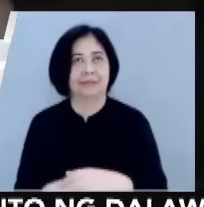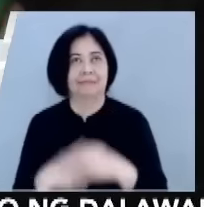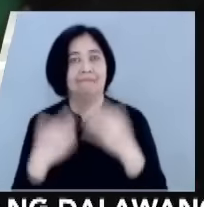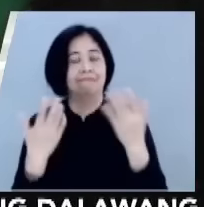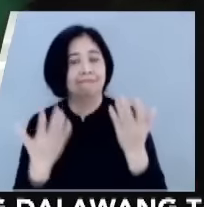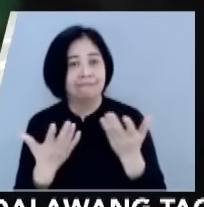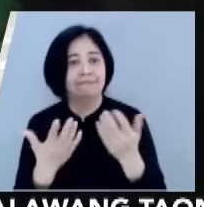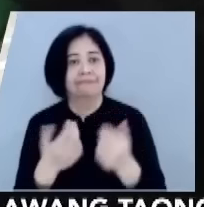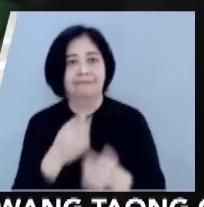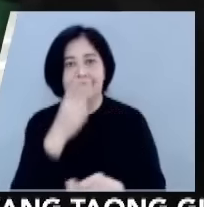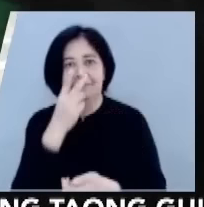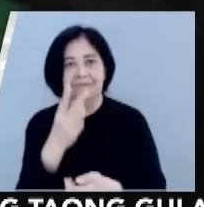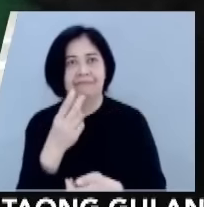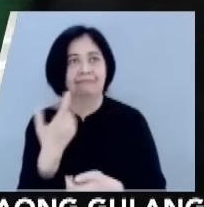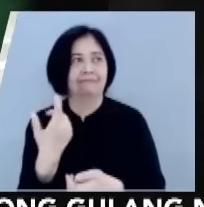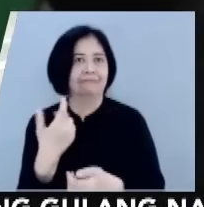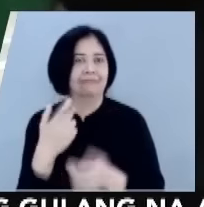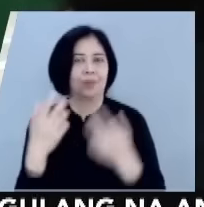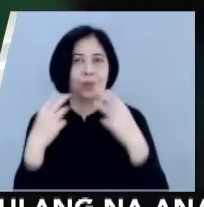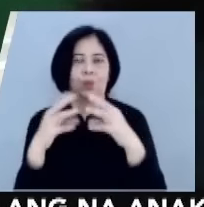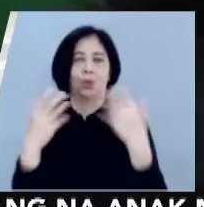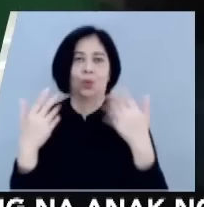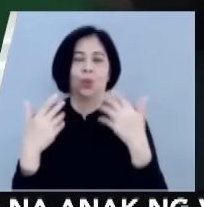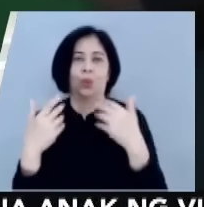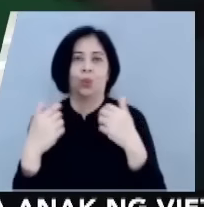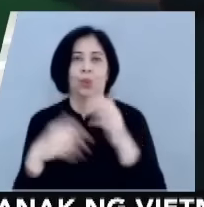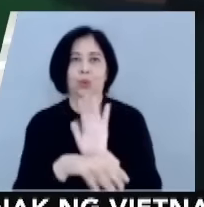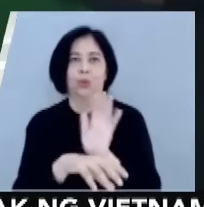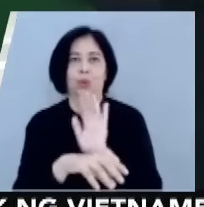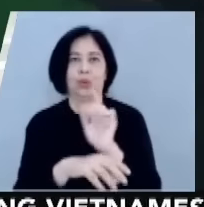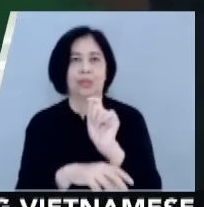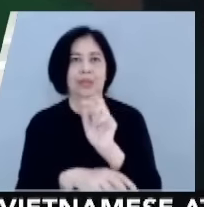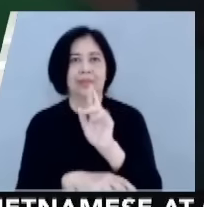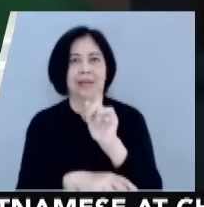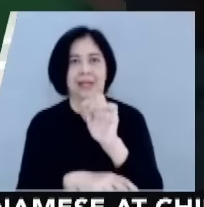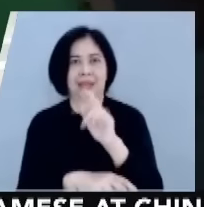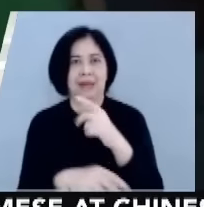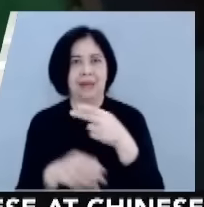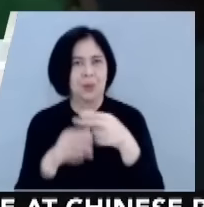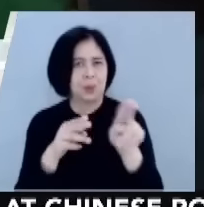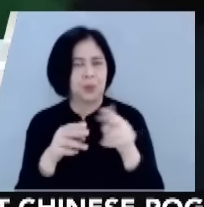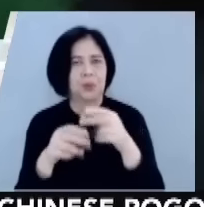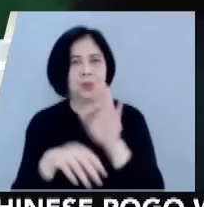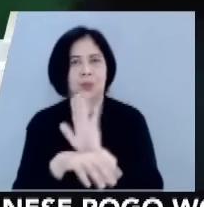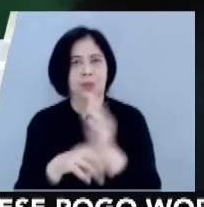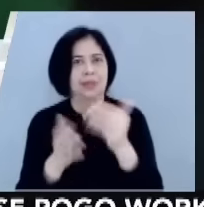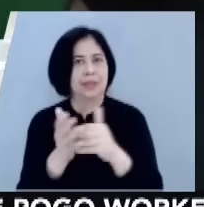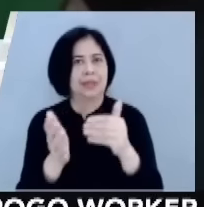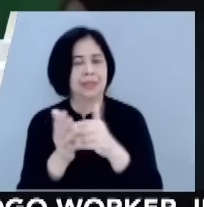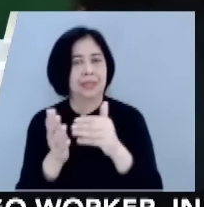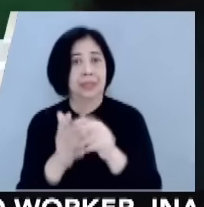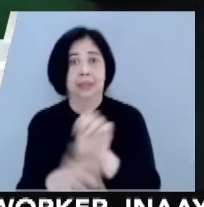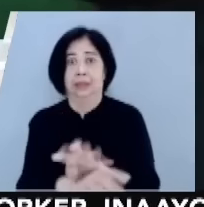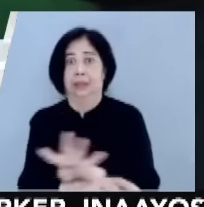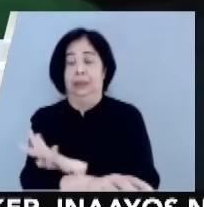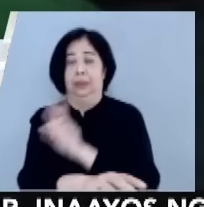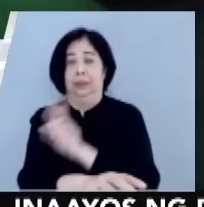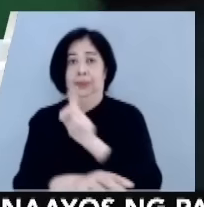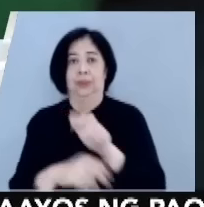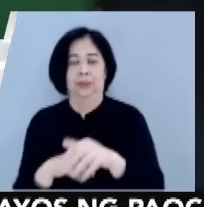ko yung reception sa trailer pa lang. And kahit na paulit-ulit pinalabas, nakakakilabot siya talaga. But this I